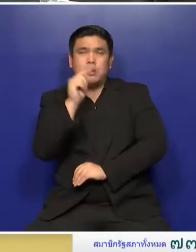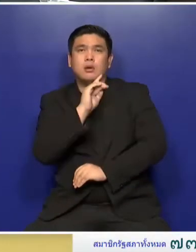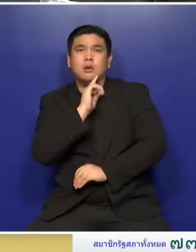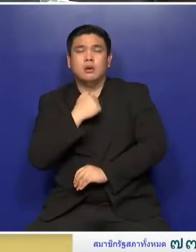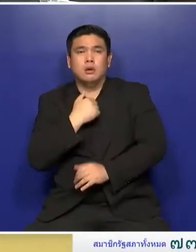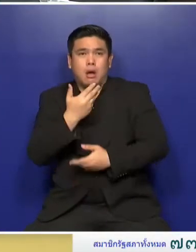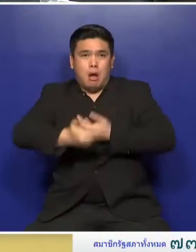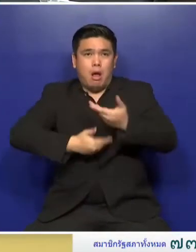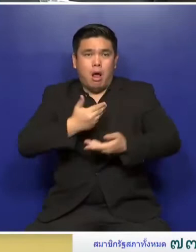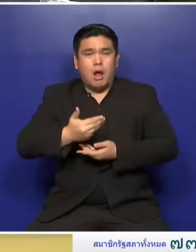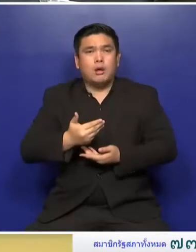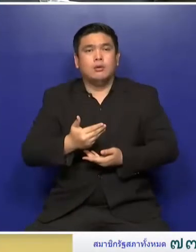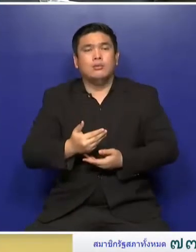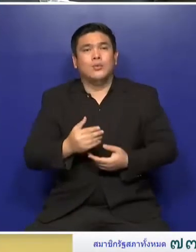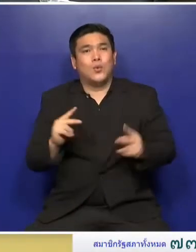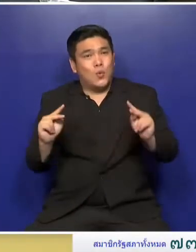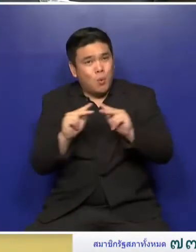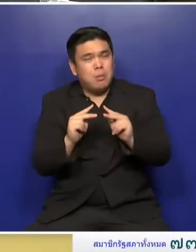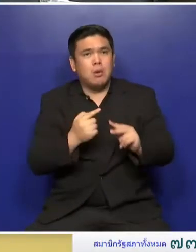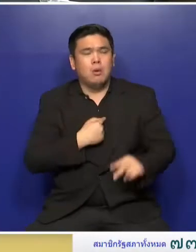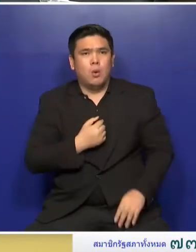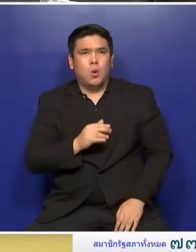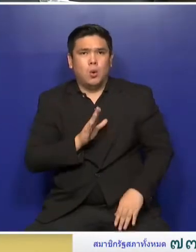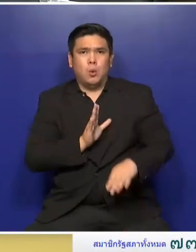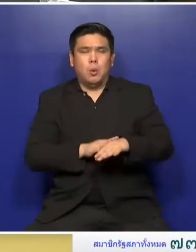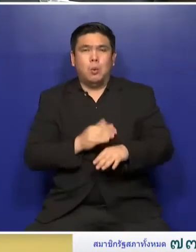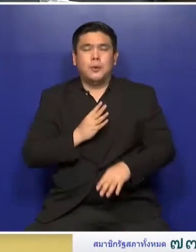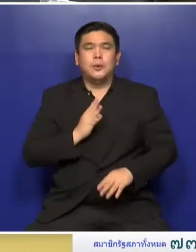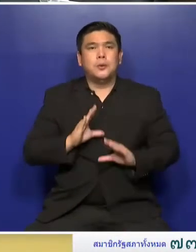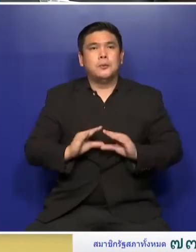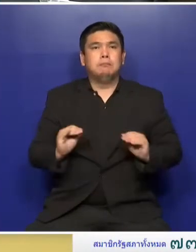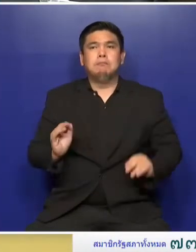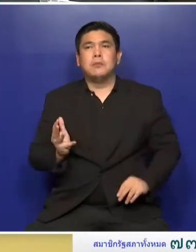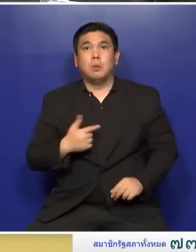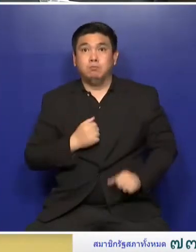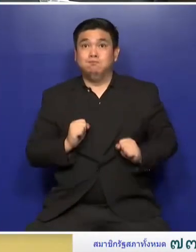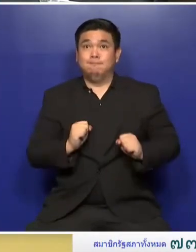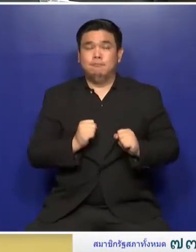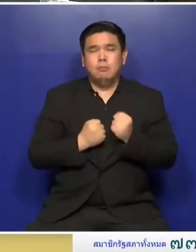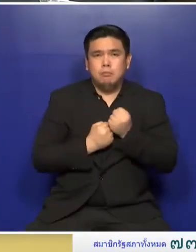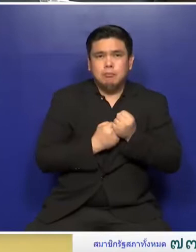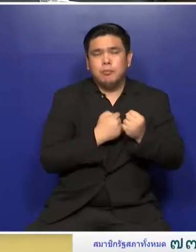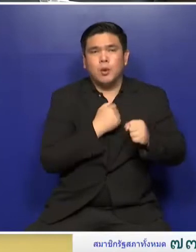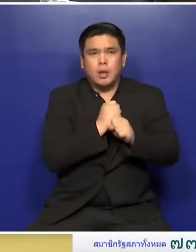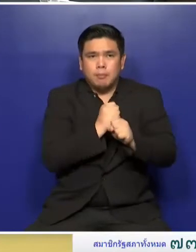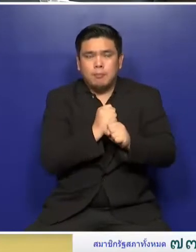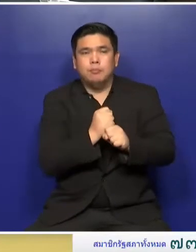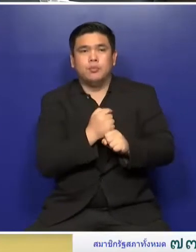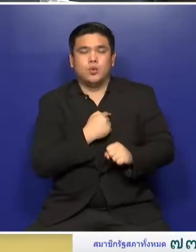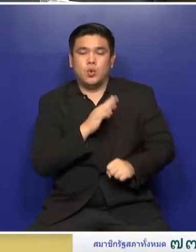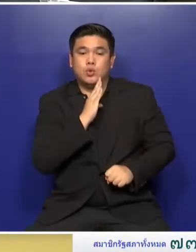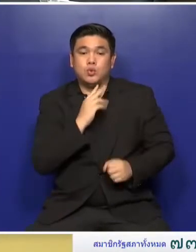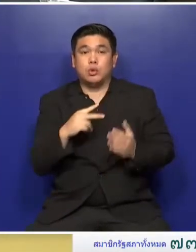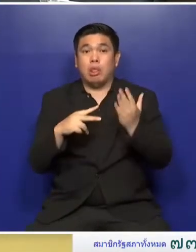ะิalfสองภานิจมีคามตื่นตัวครัไม่อยากทจะให้เกิด ช่องว่างในช่วงที่ EU